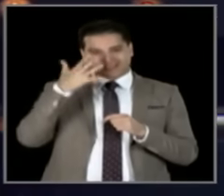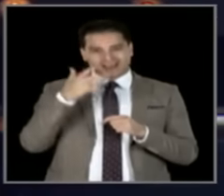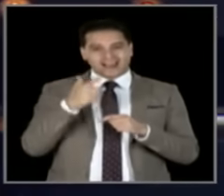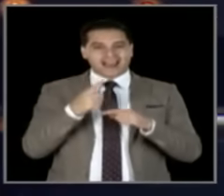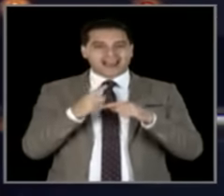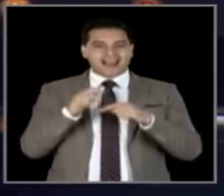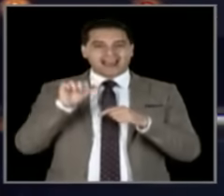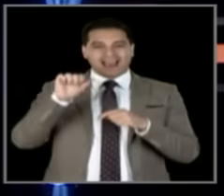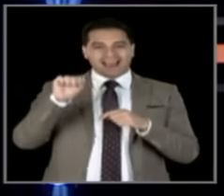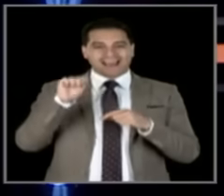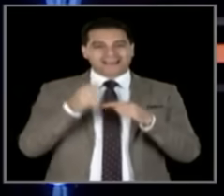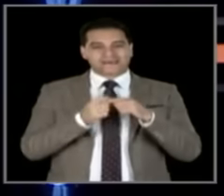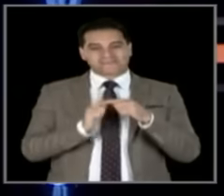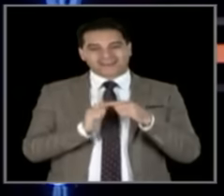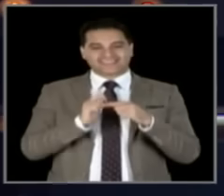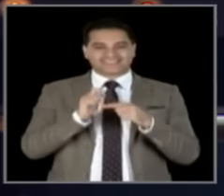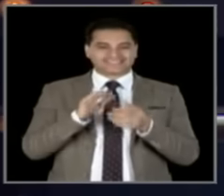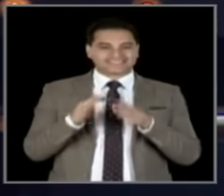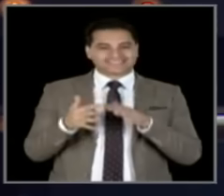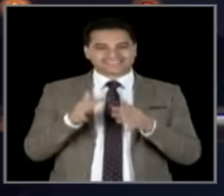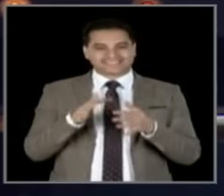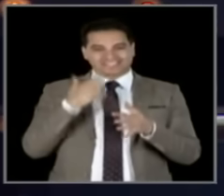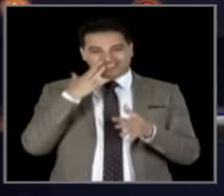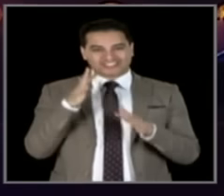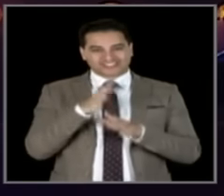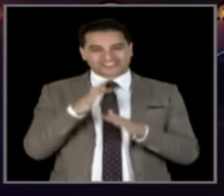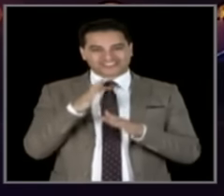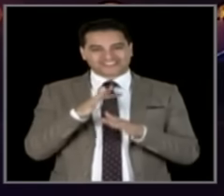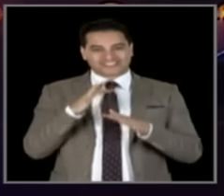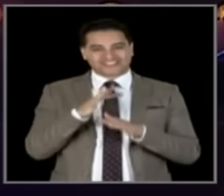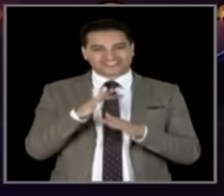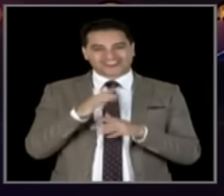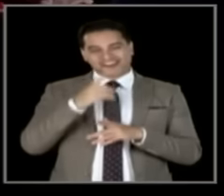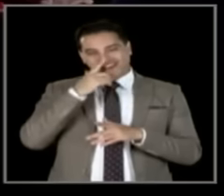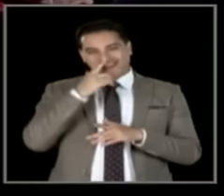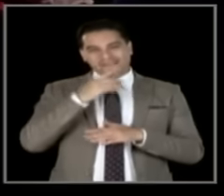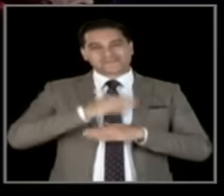minus. A minus قمة التواضع.